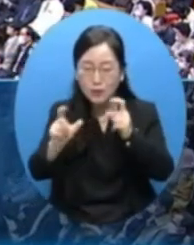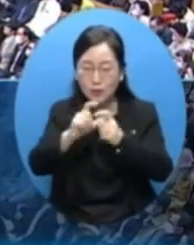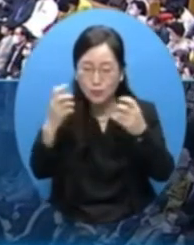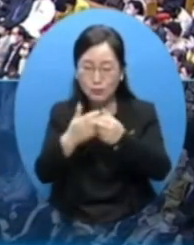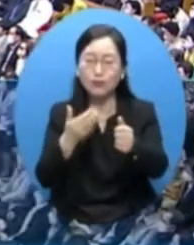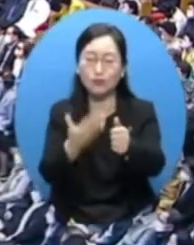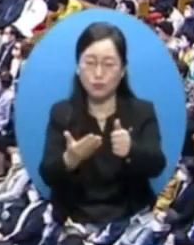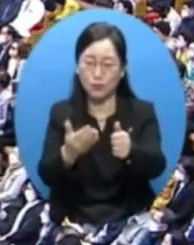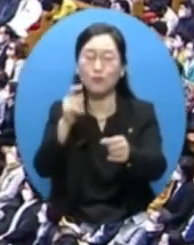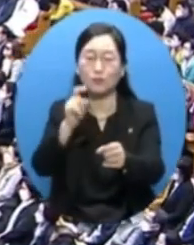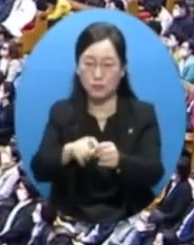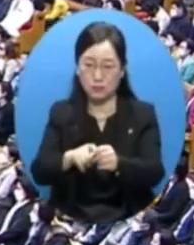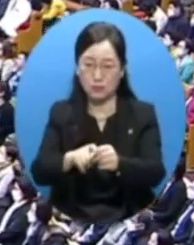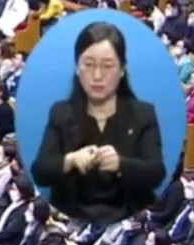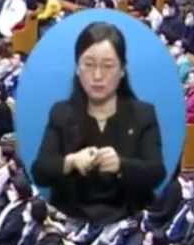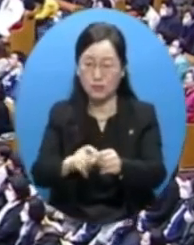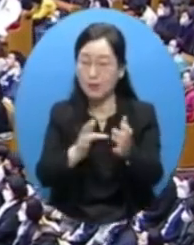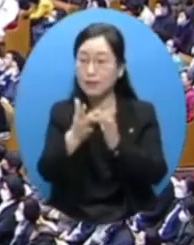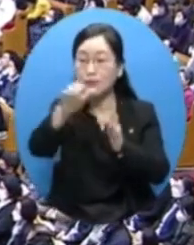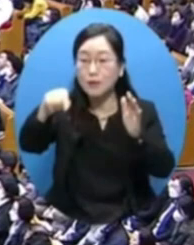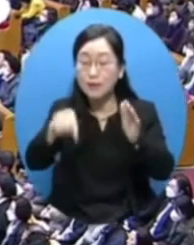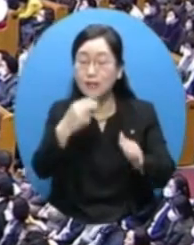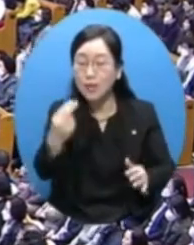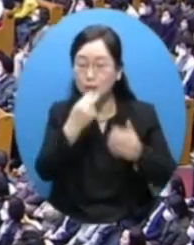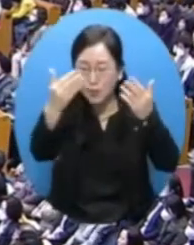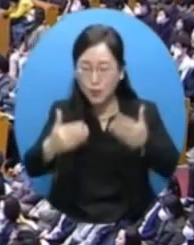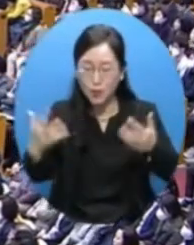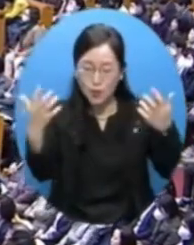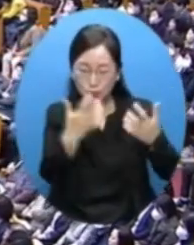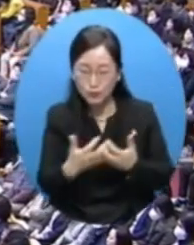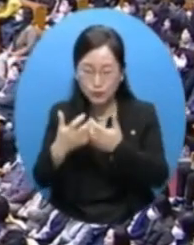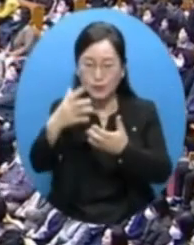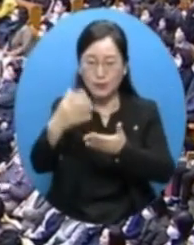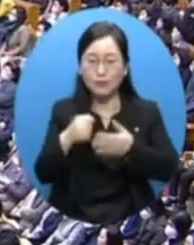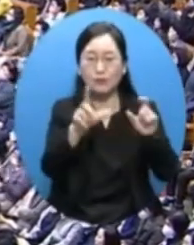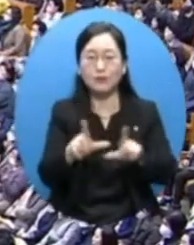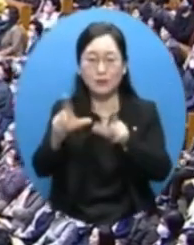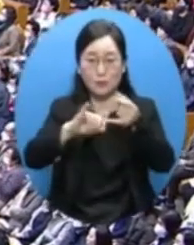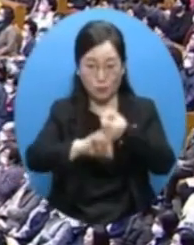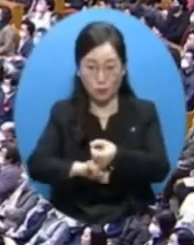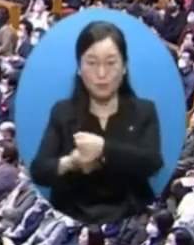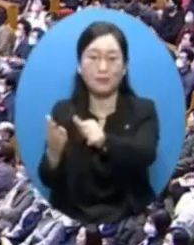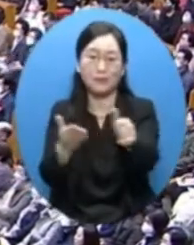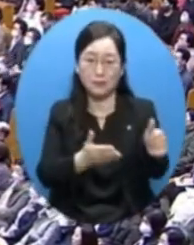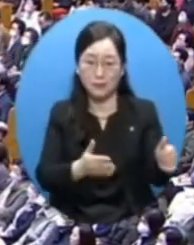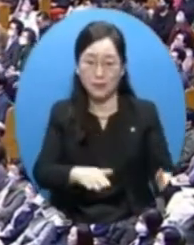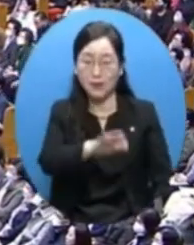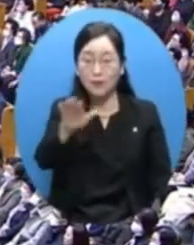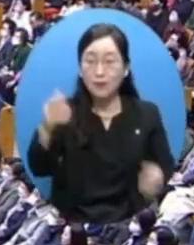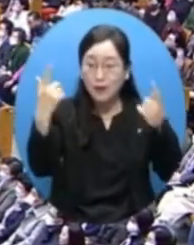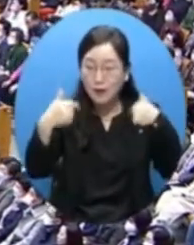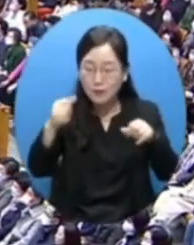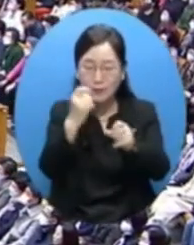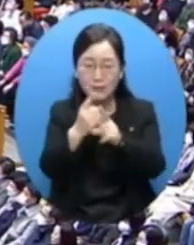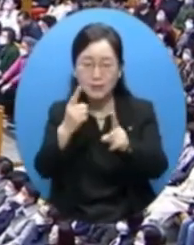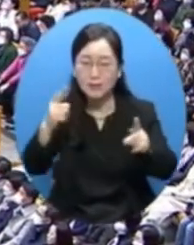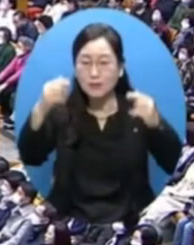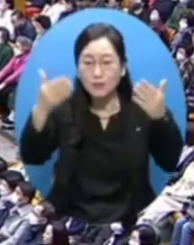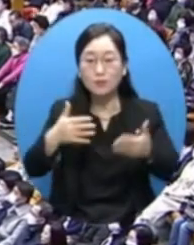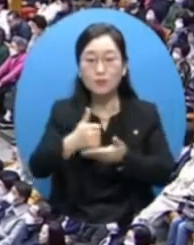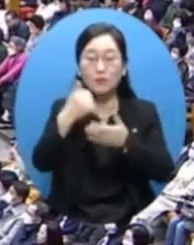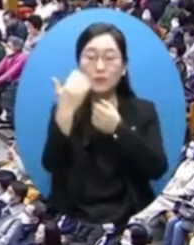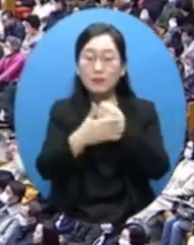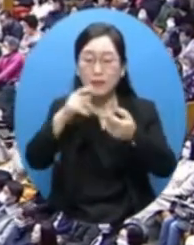것이라. 예수님 안에서 생명 얻고 풍성한 삶을 살아가는 여러분 모두가 되기를 바랍니다. 우리는 언제나 우리에게 승리를 주시는 주님의 은혜에